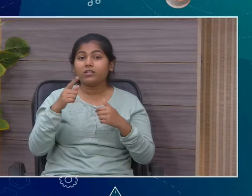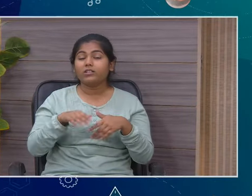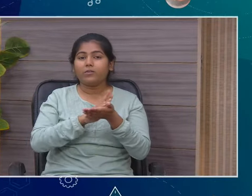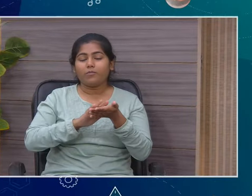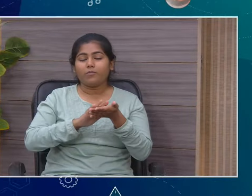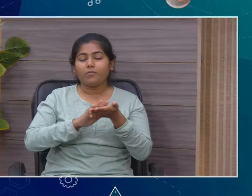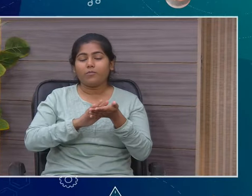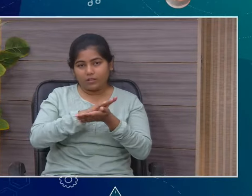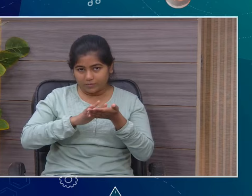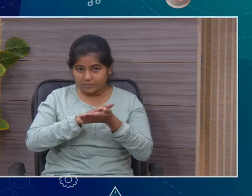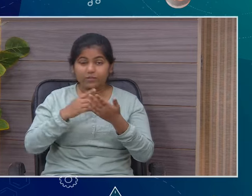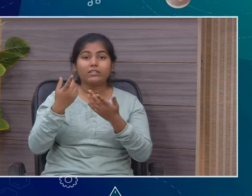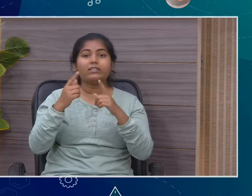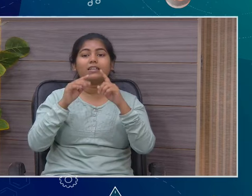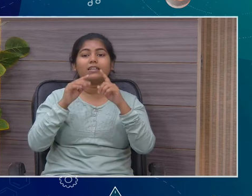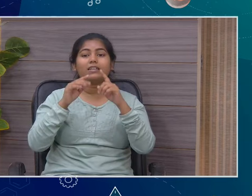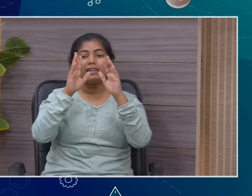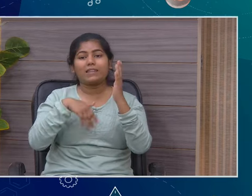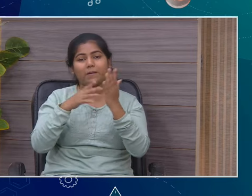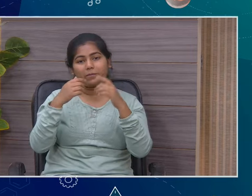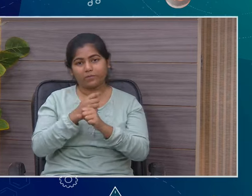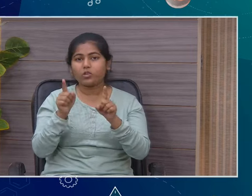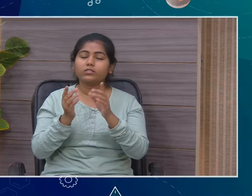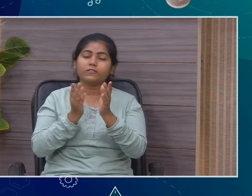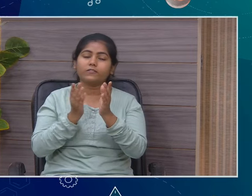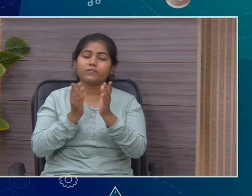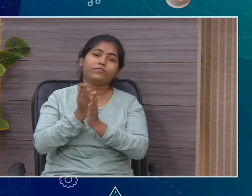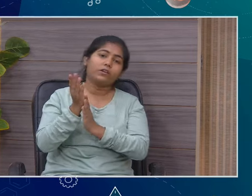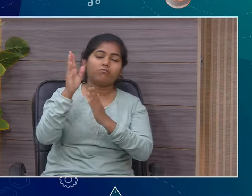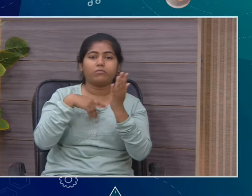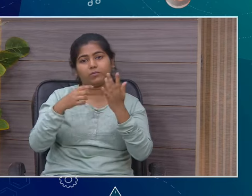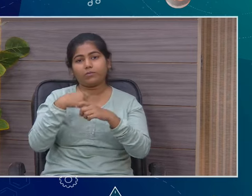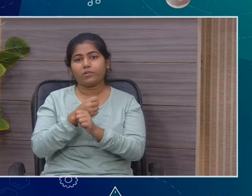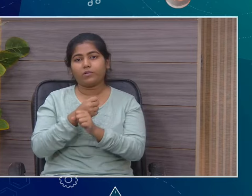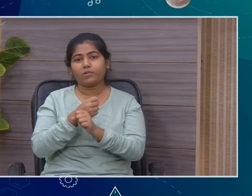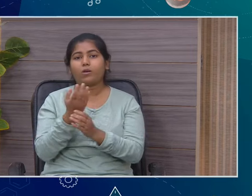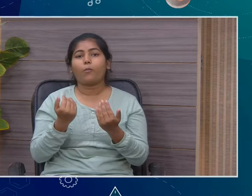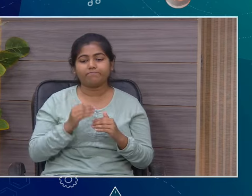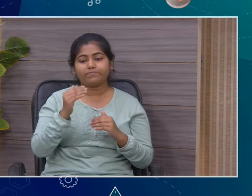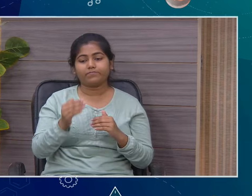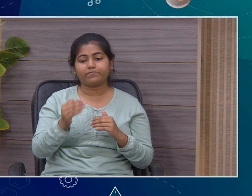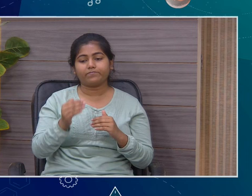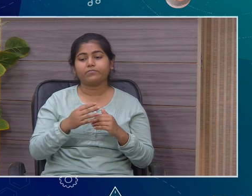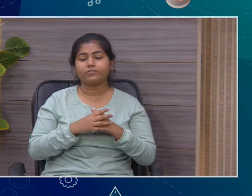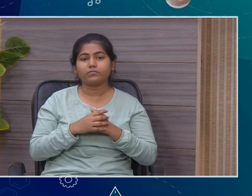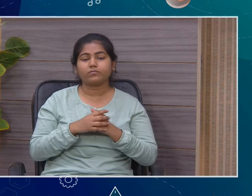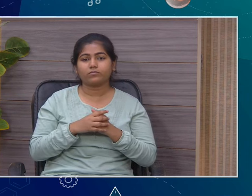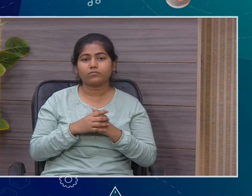हुई पीरियोडिक टेबल है और इस प्रकार की टेबल आप जो है बना सकते हैं जो है